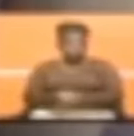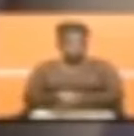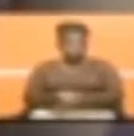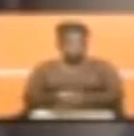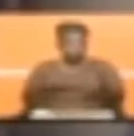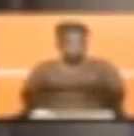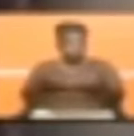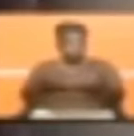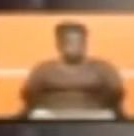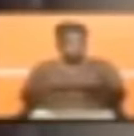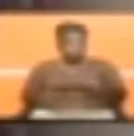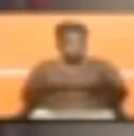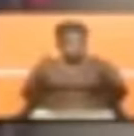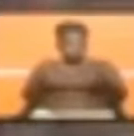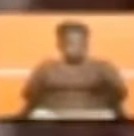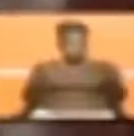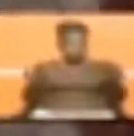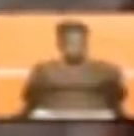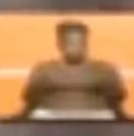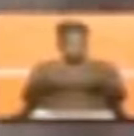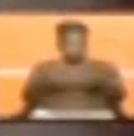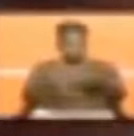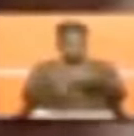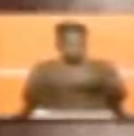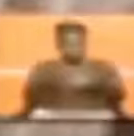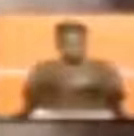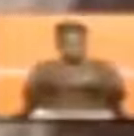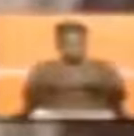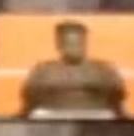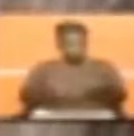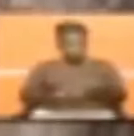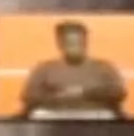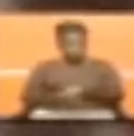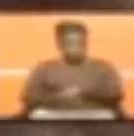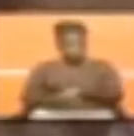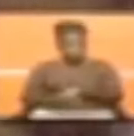atani sofuni yuntu yumpangisa nga bayingize byabwe